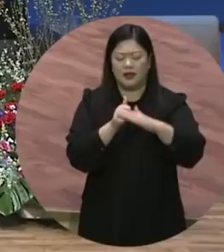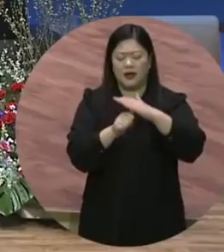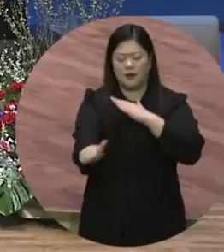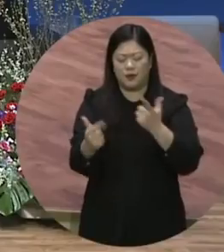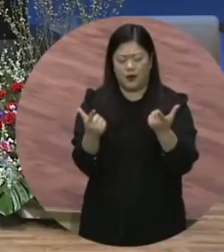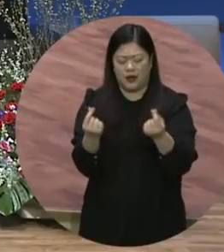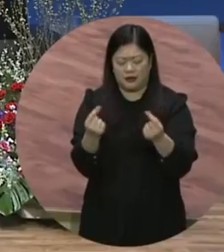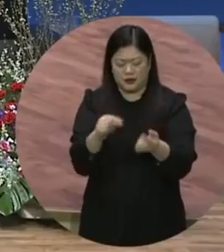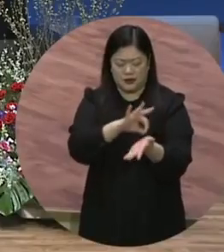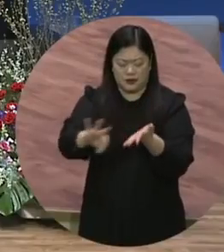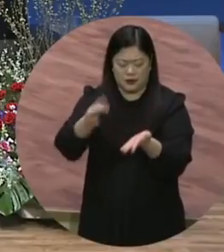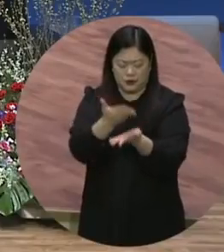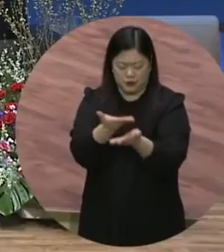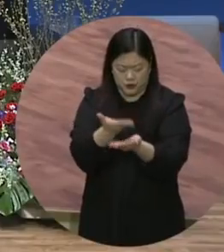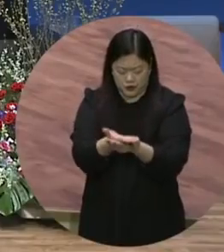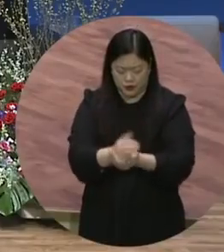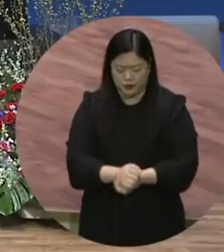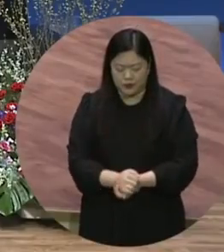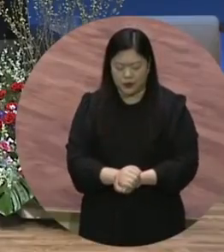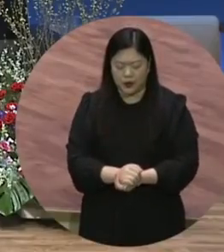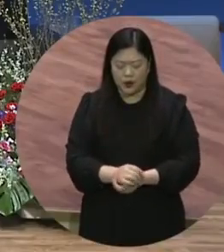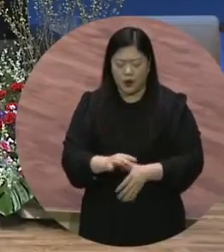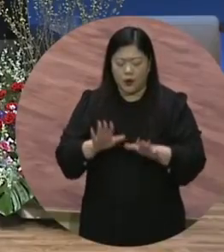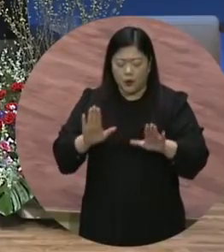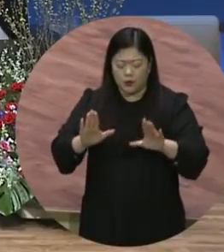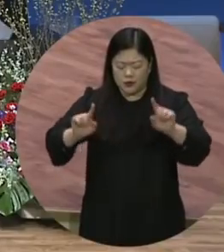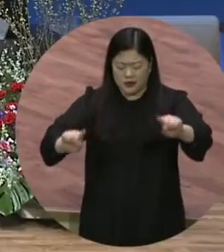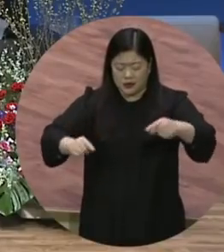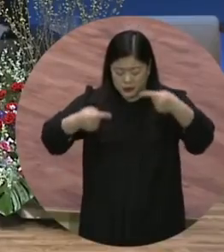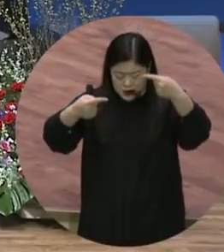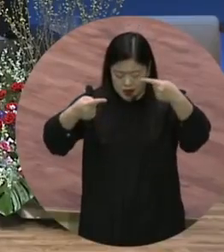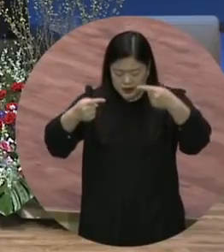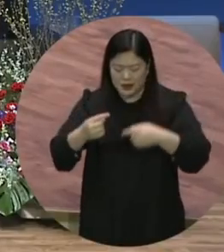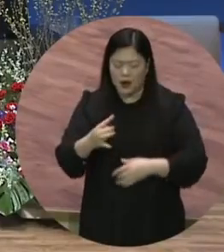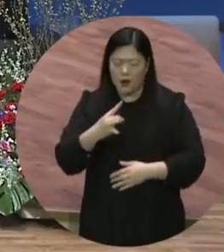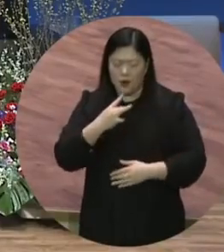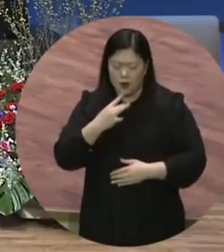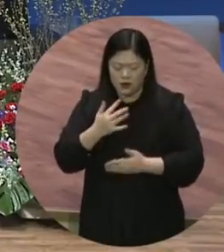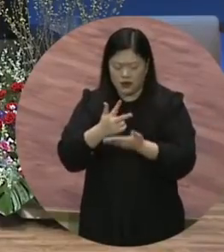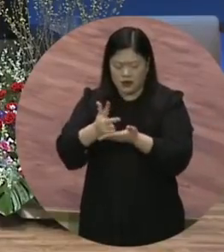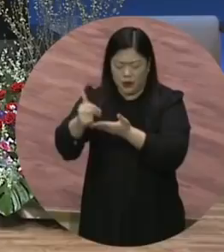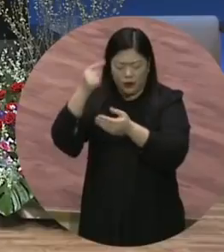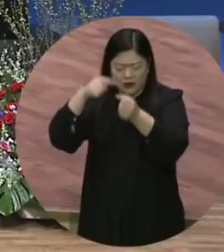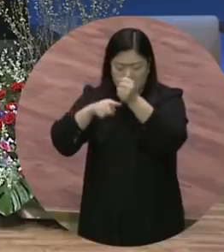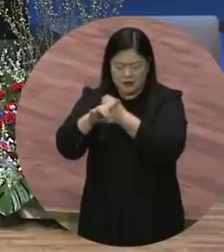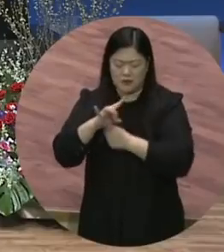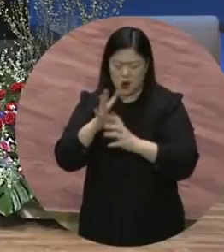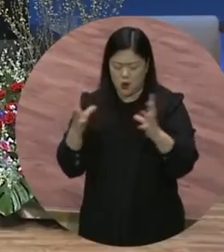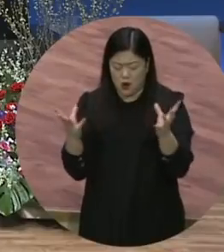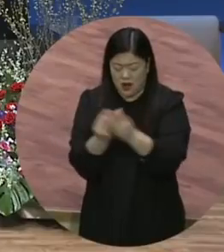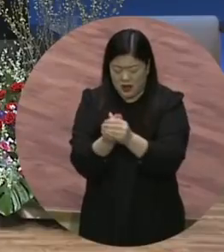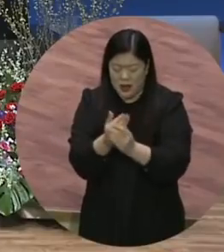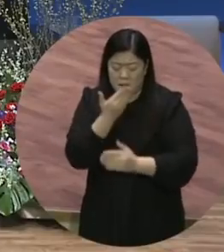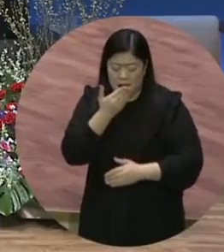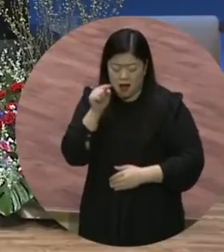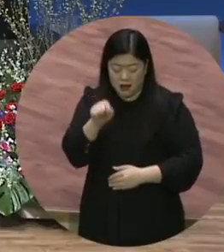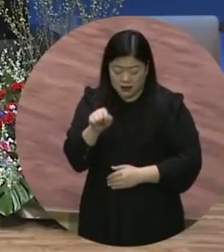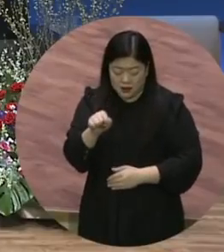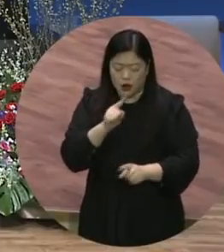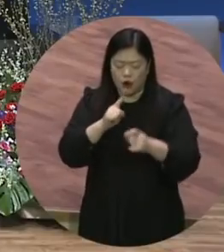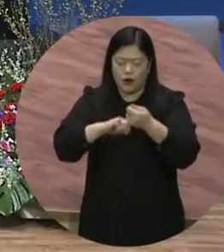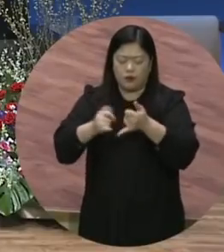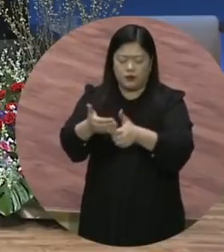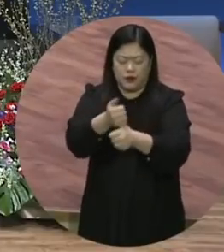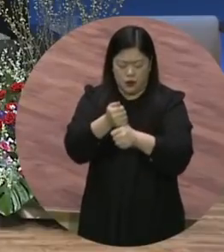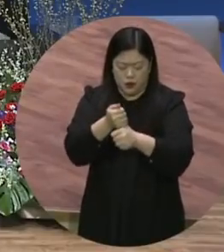하나님, 올해 주신 원단 메시지 오직 여호와의 뜻만이 완전히 서리라는 언약의 말씀을 통하여 4천 말씀 운동과 237 나라의